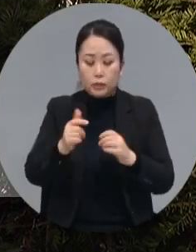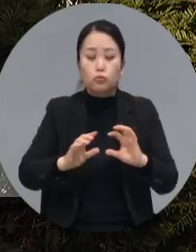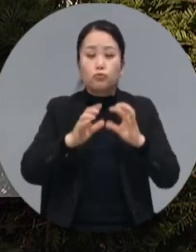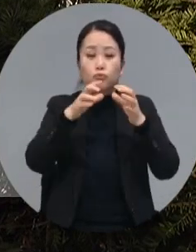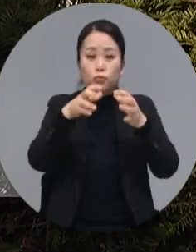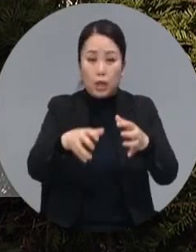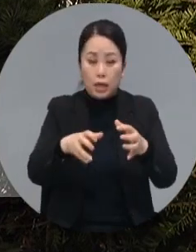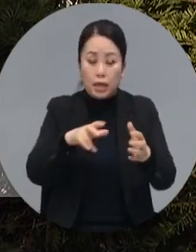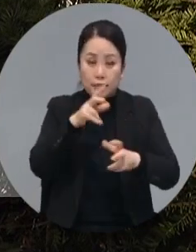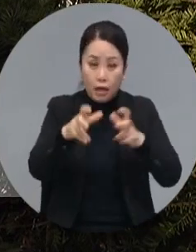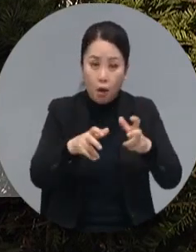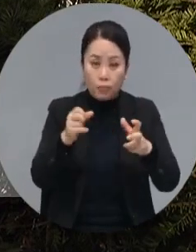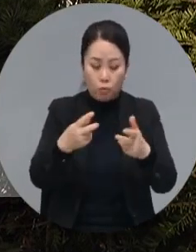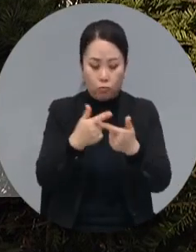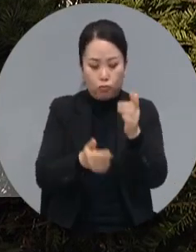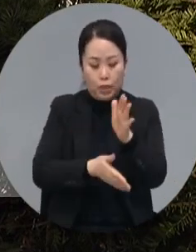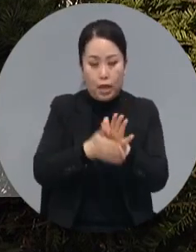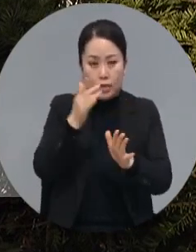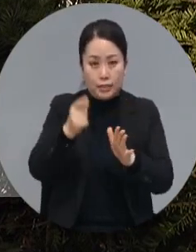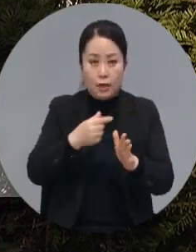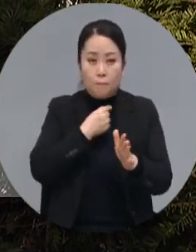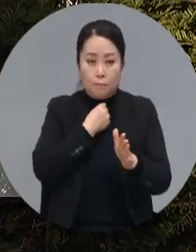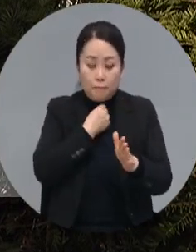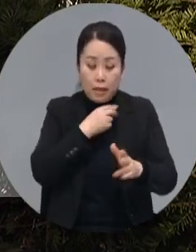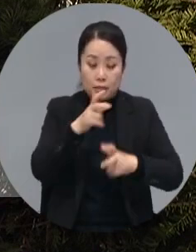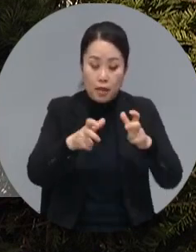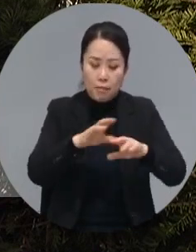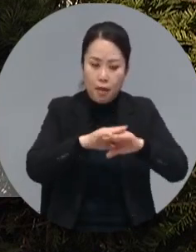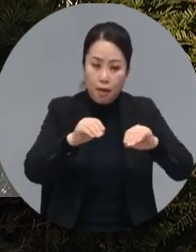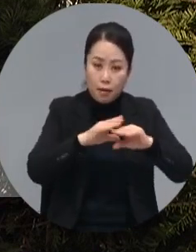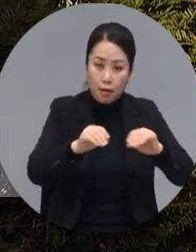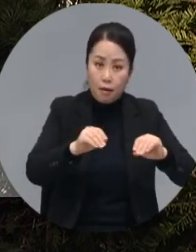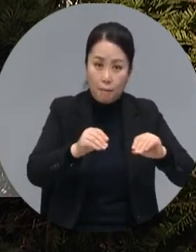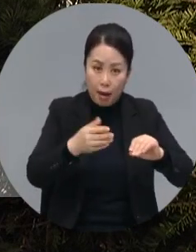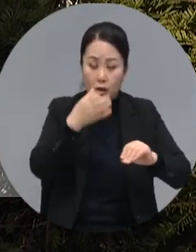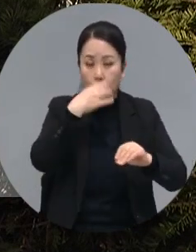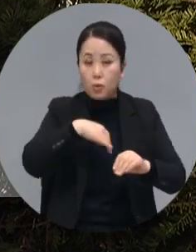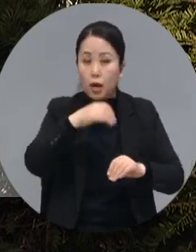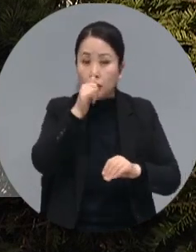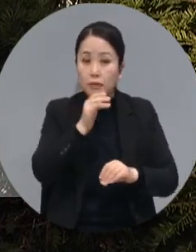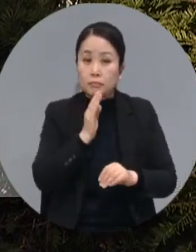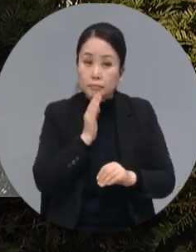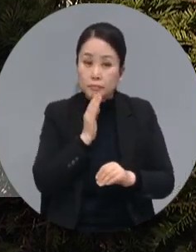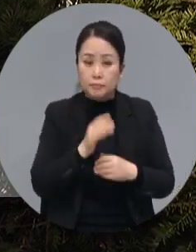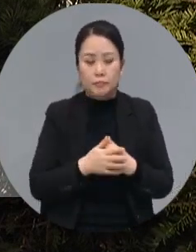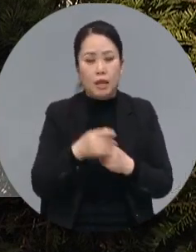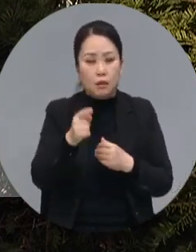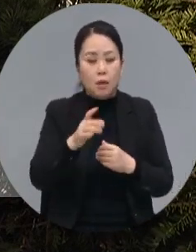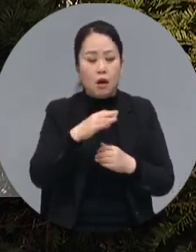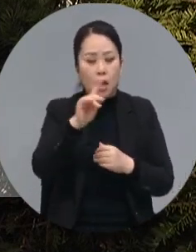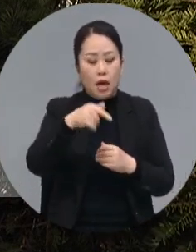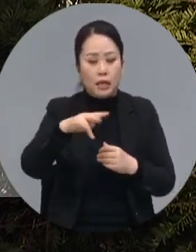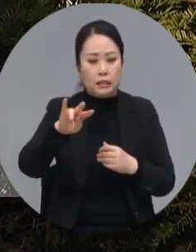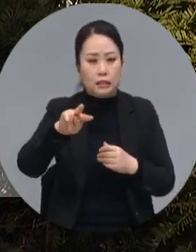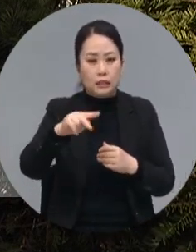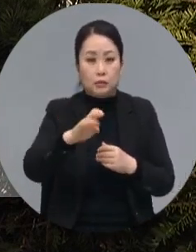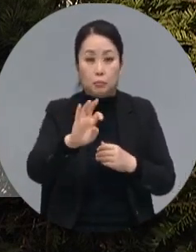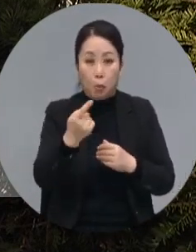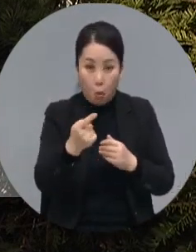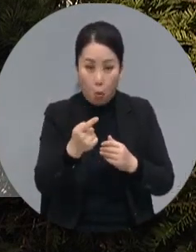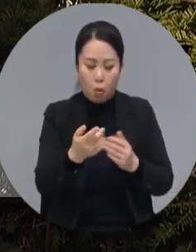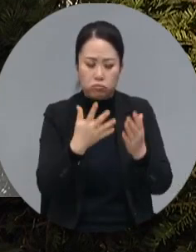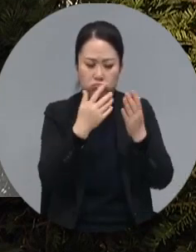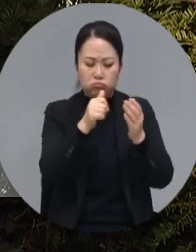부산시 수건 사업을 많이 해결하는 그런 효과도 있었던 것도 사실입니다. 그런데 이번 엑스포 유치에 실패를 하면서 이